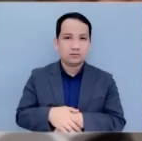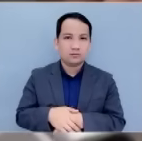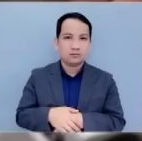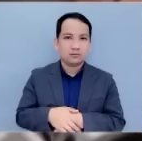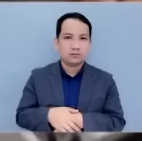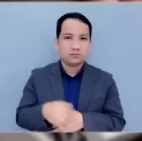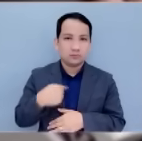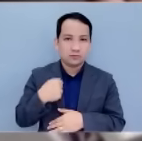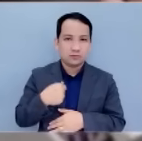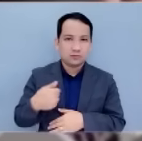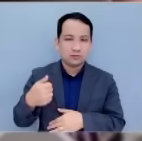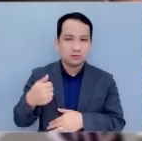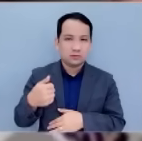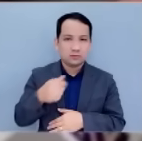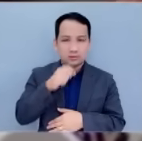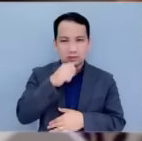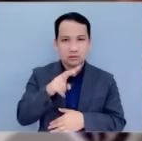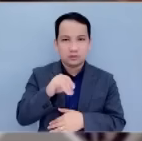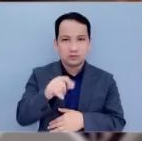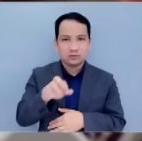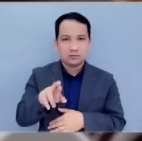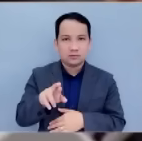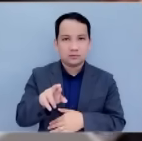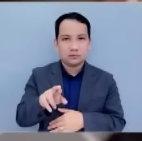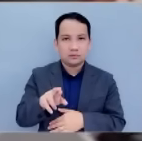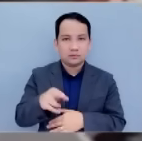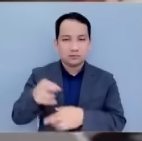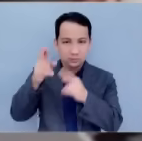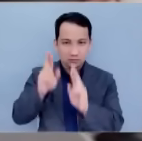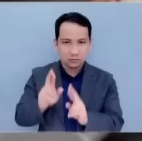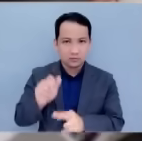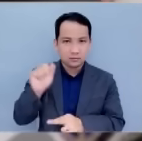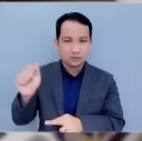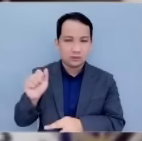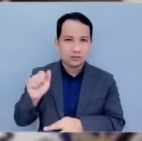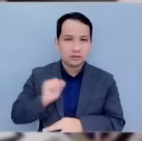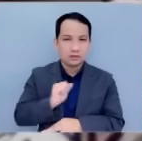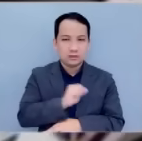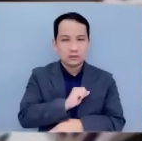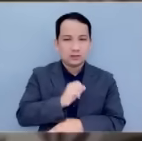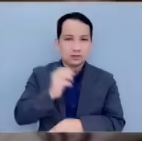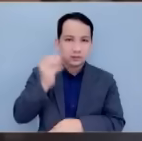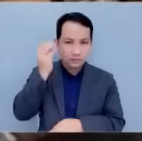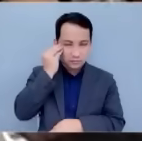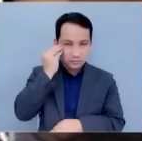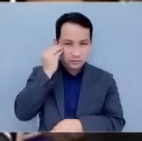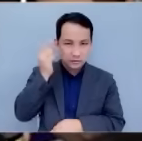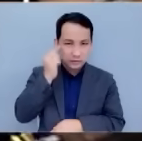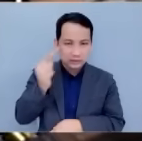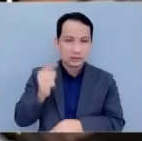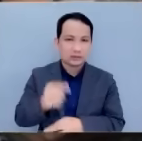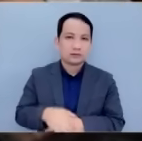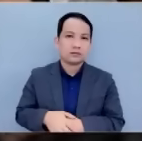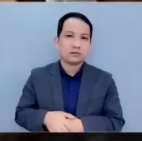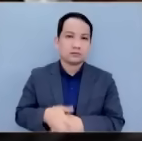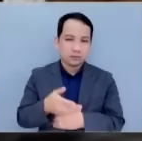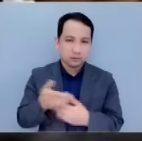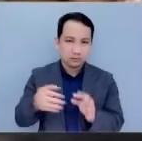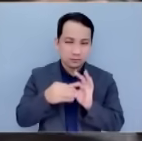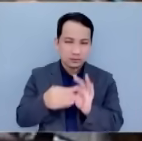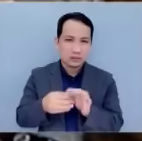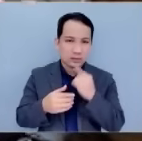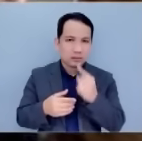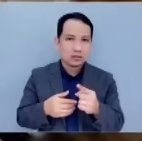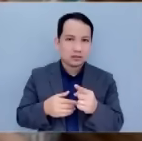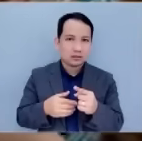senior senator? Veteran senator. I have high respects to Senator, Senate President Zubiri. Sa kabila nito, tila may